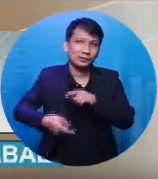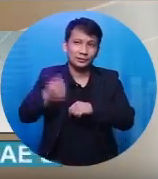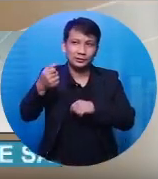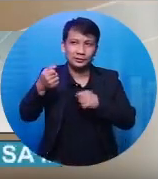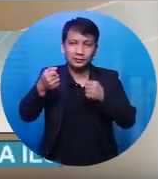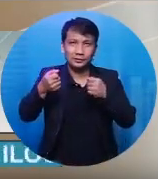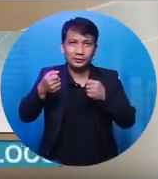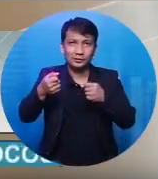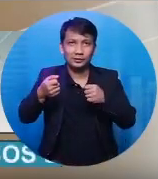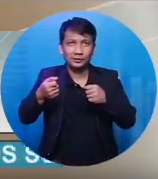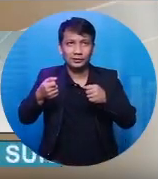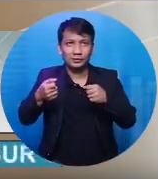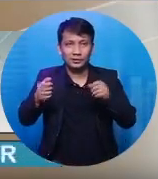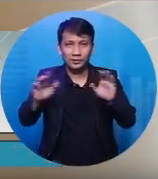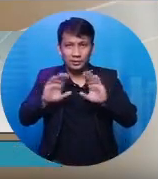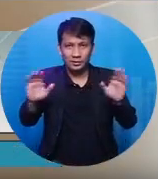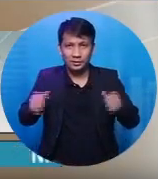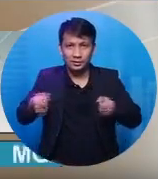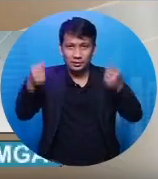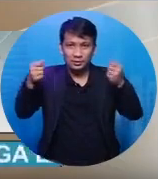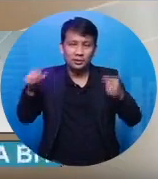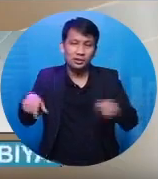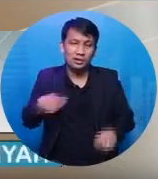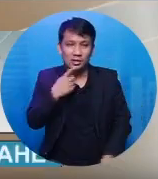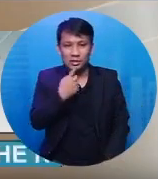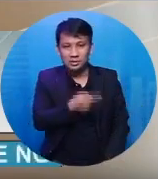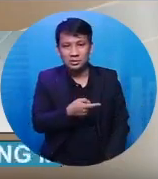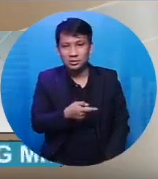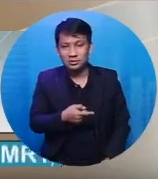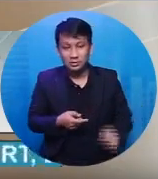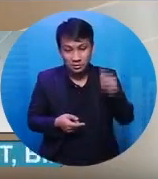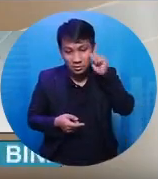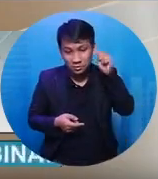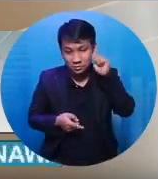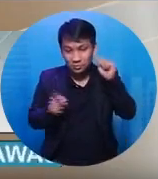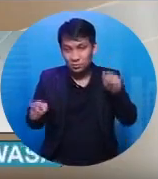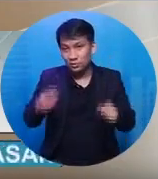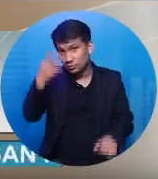Sir Abraham. Okay, mukhang pundido na po si Mrs.